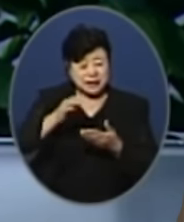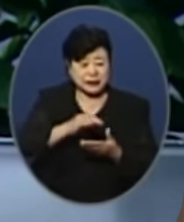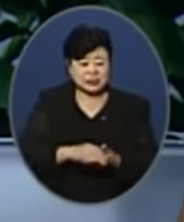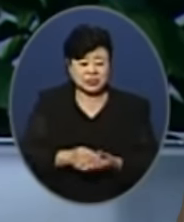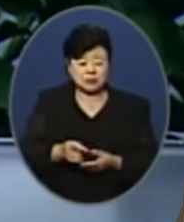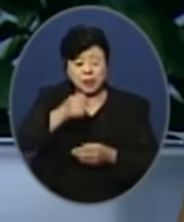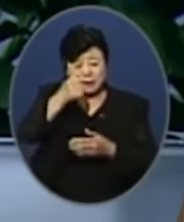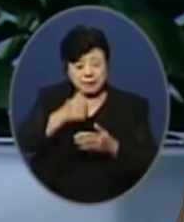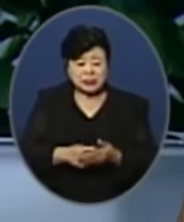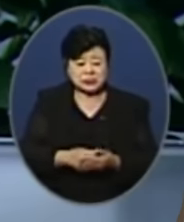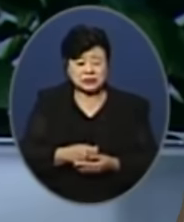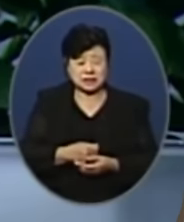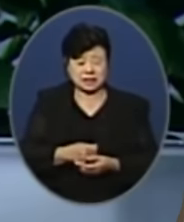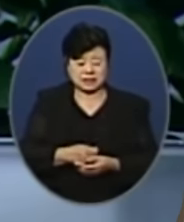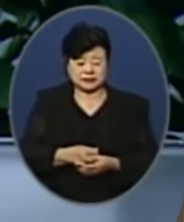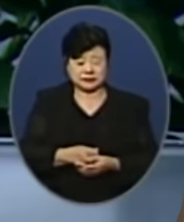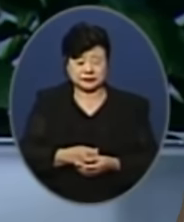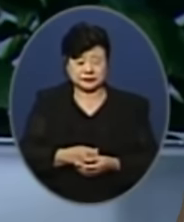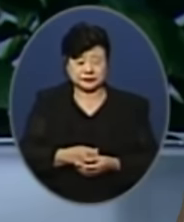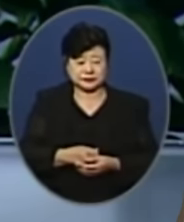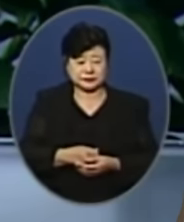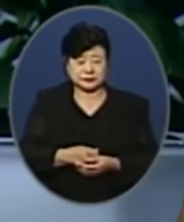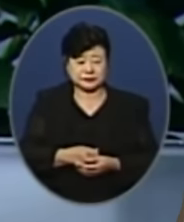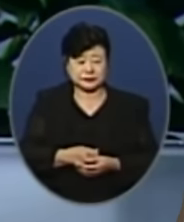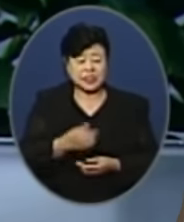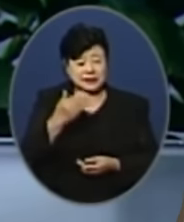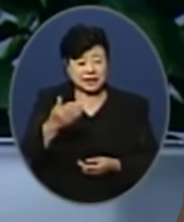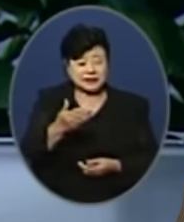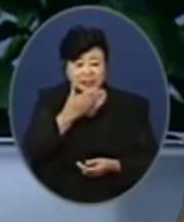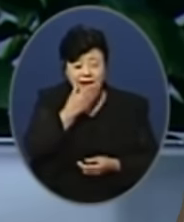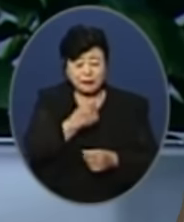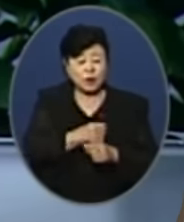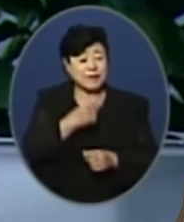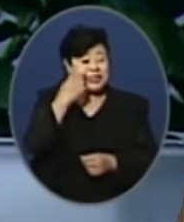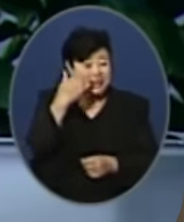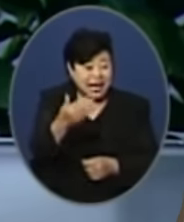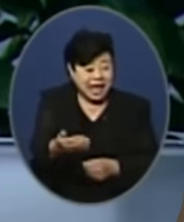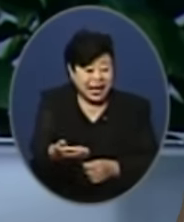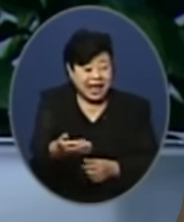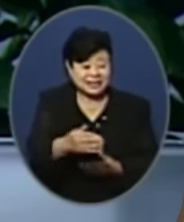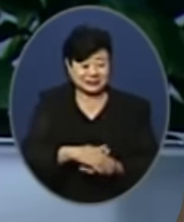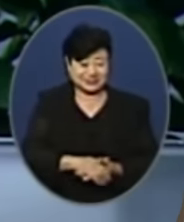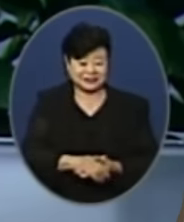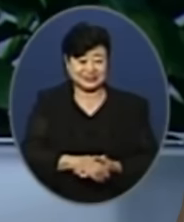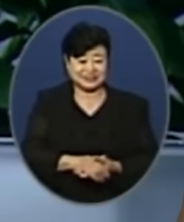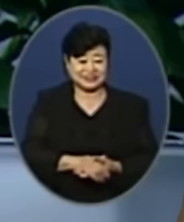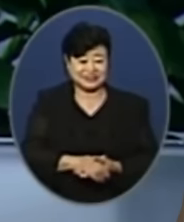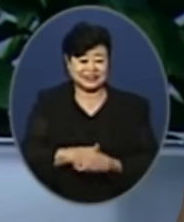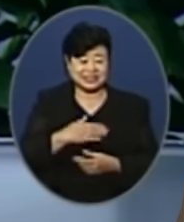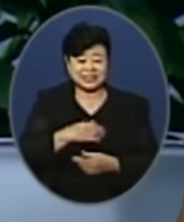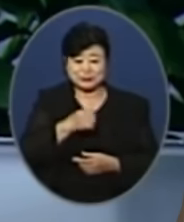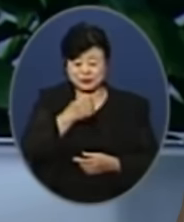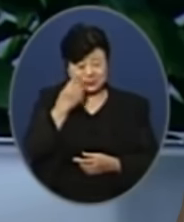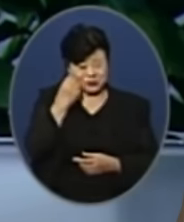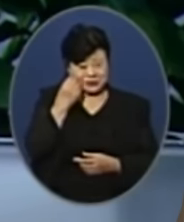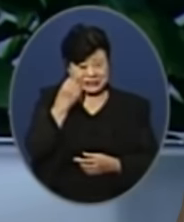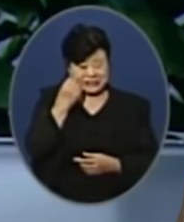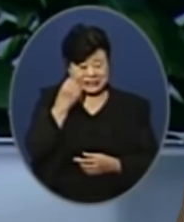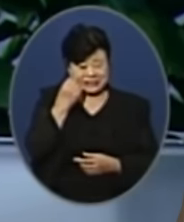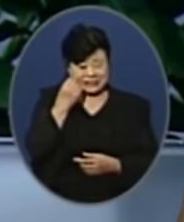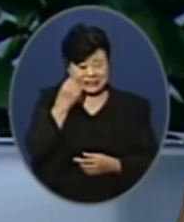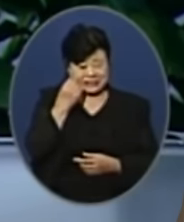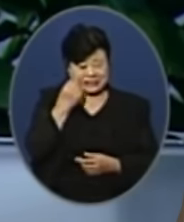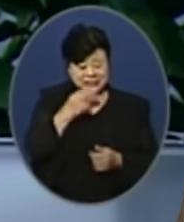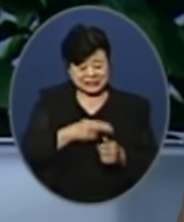연못에 빠져서 허우적거리고 있는데, 당신 행복합니까? 좀 기분이 이상하지 않아요?